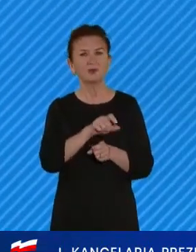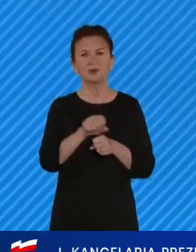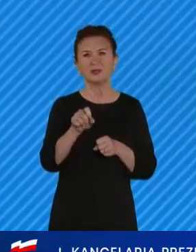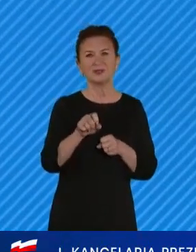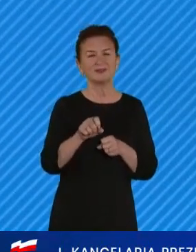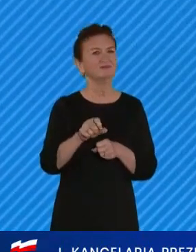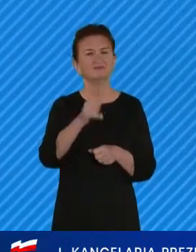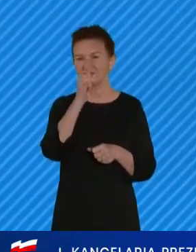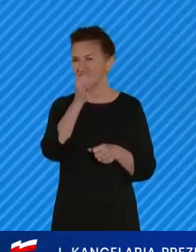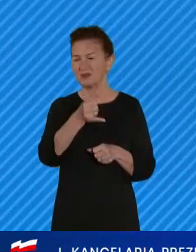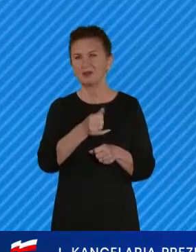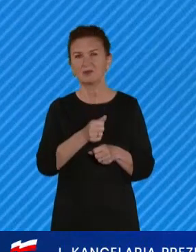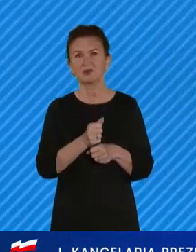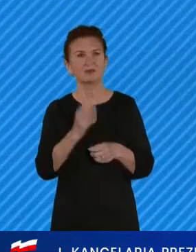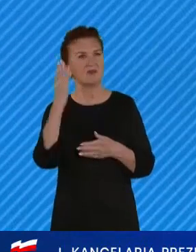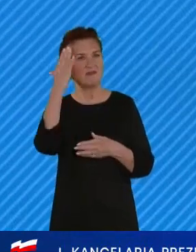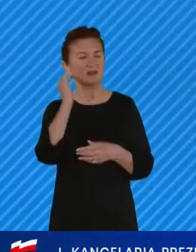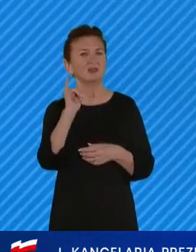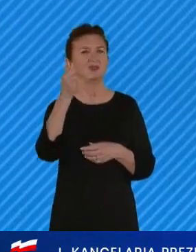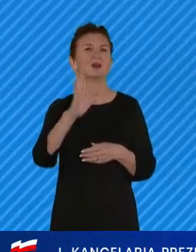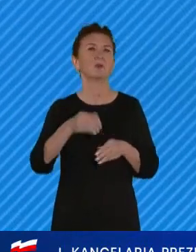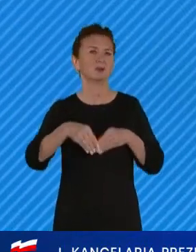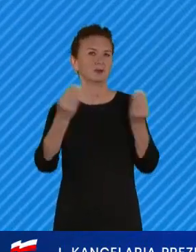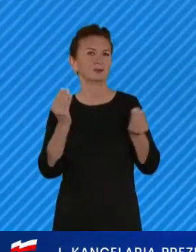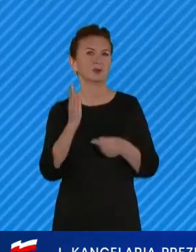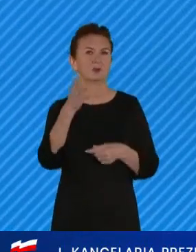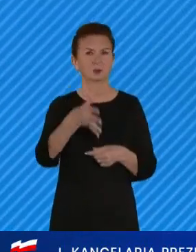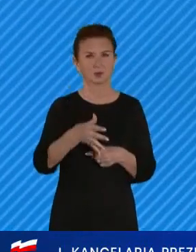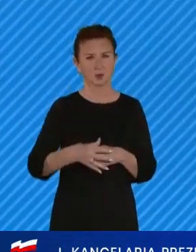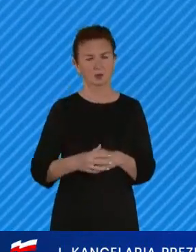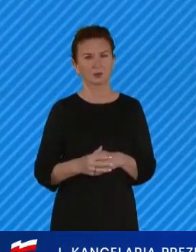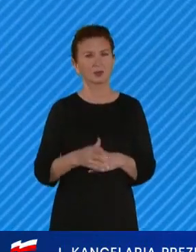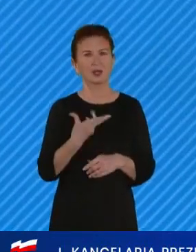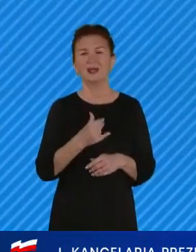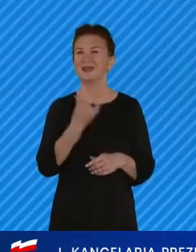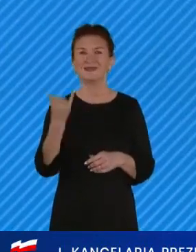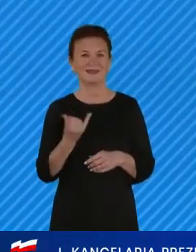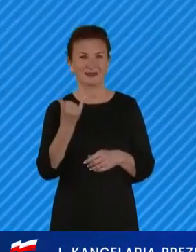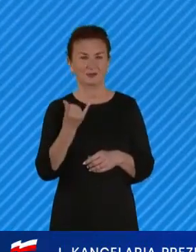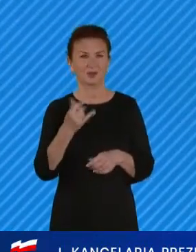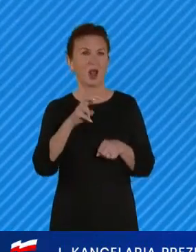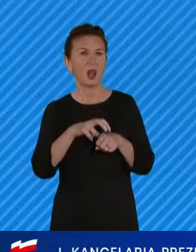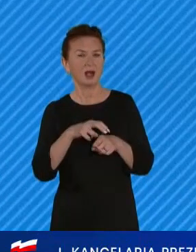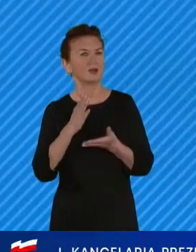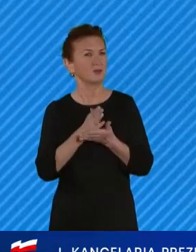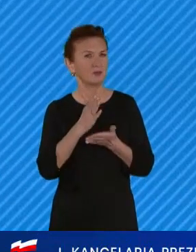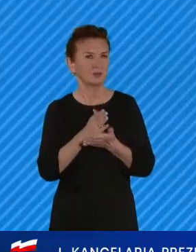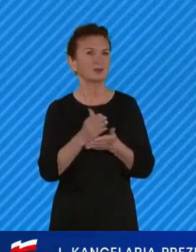nikt z nas nie może w pełni przewidywać, kontrolować. Nie każda interwencja lekarska kończy